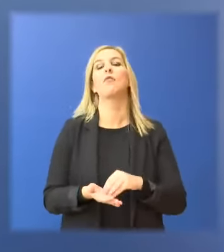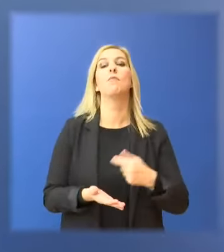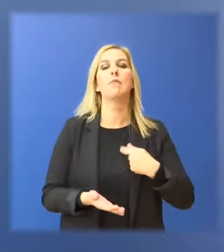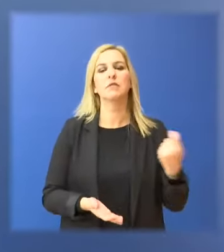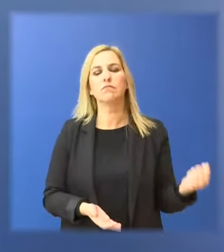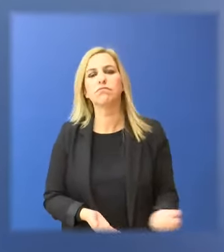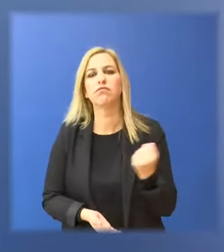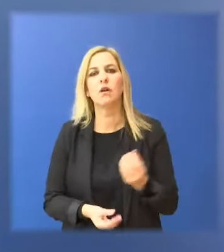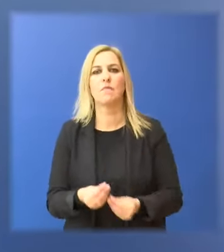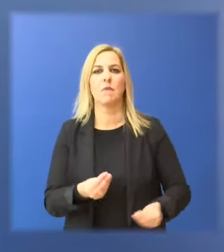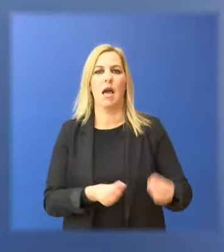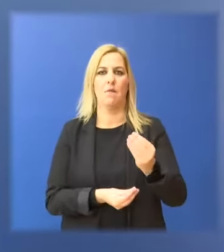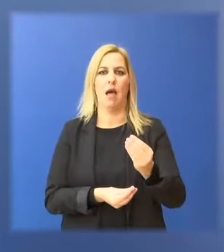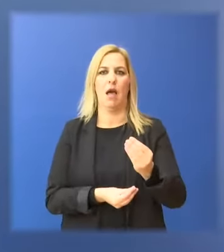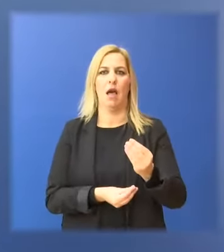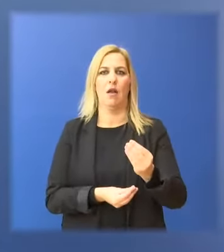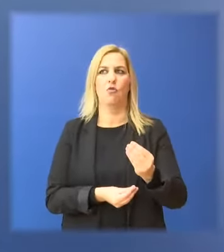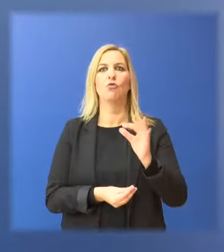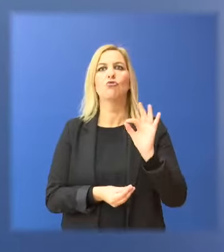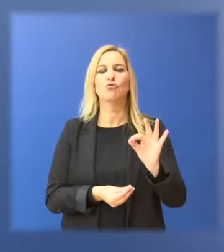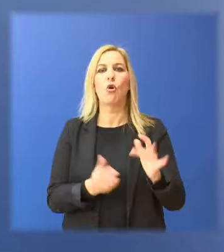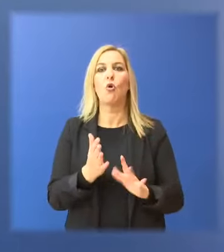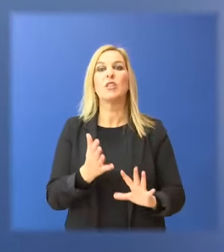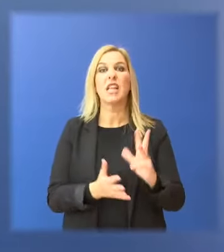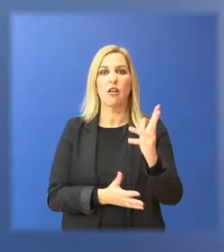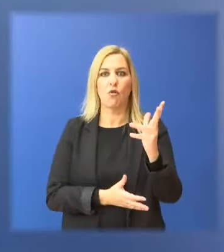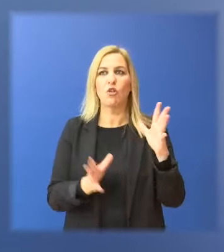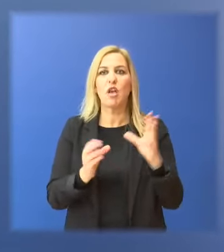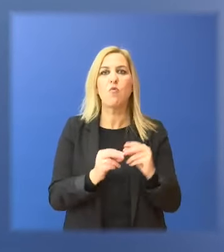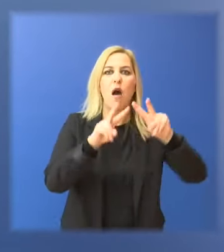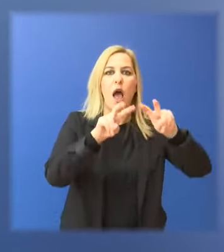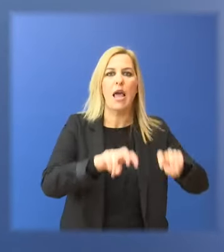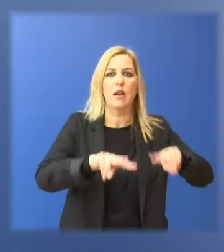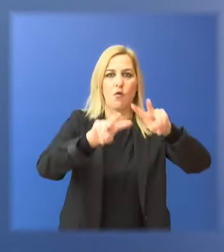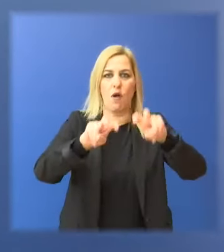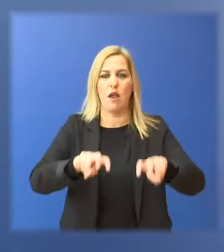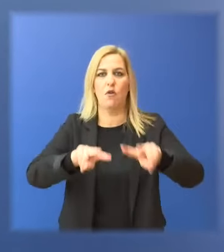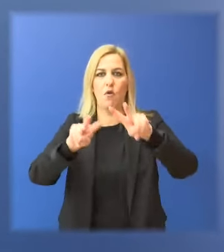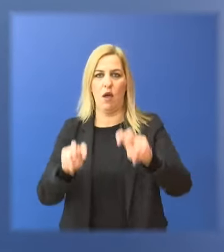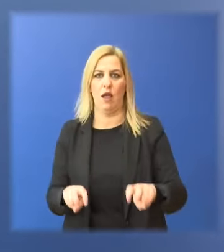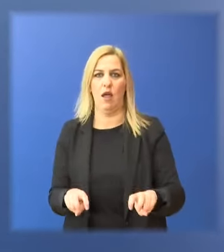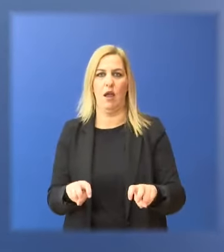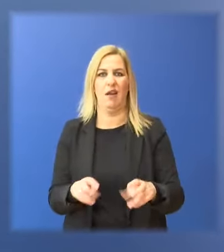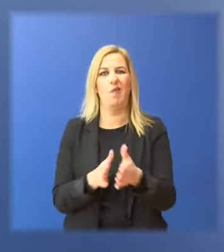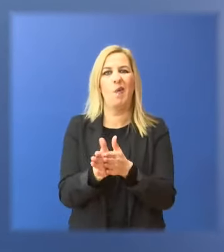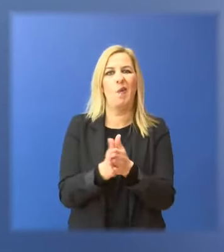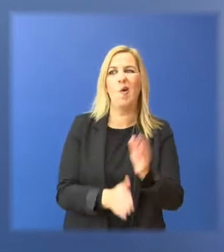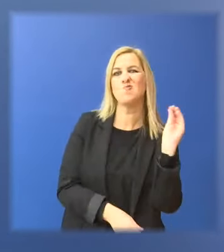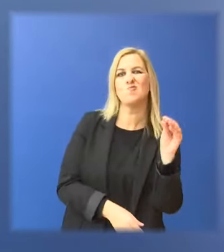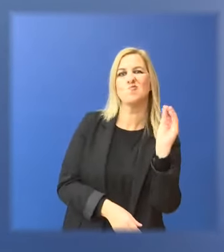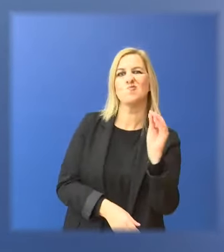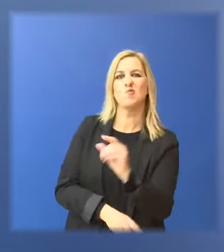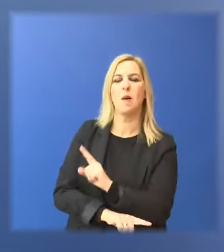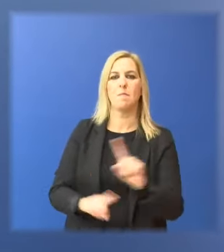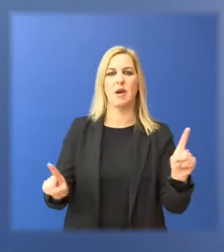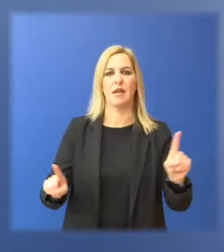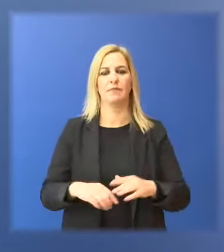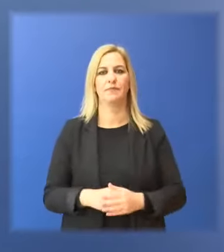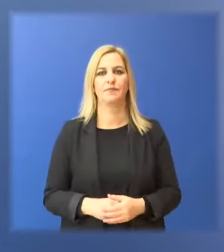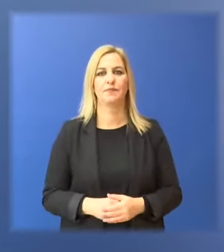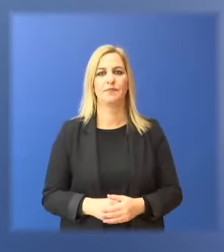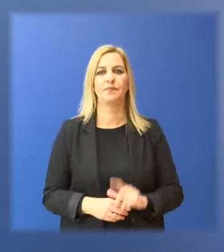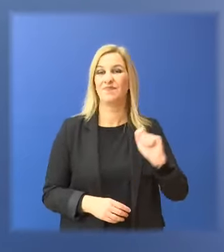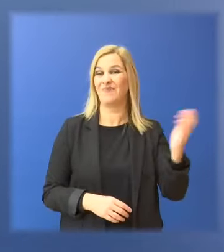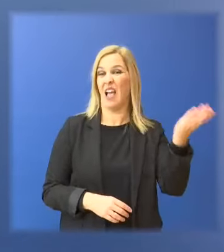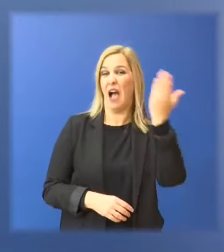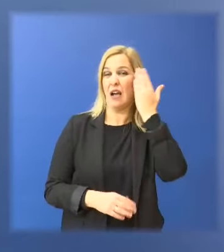και αξιοποιούμε τις νέες τεχνολογίες για τη διενέργεια ελέγχων και την αποτροπή φαινομένων εσχροκέρδειας. Η μάχη απέναντι στην